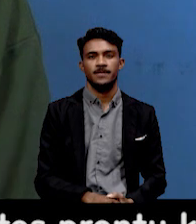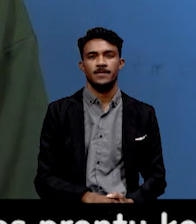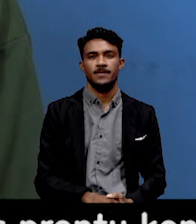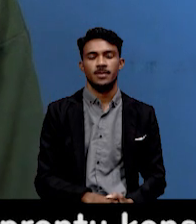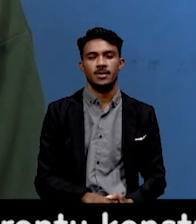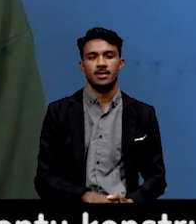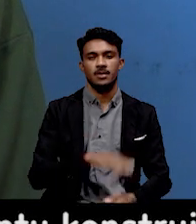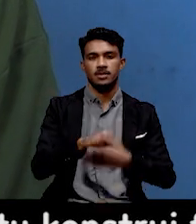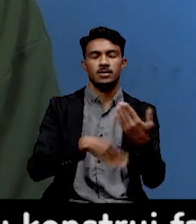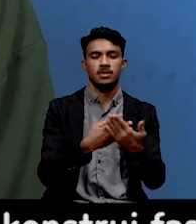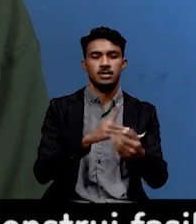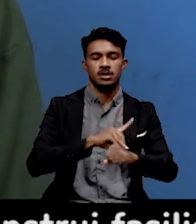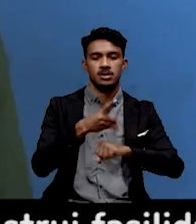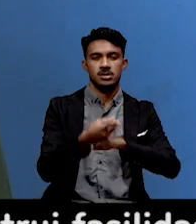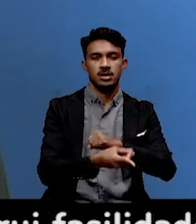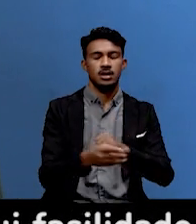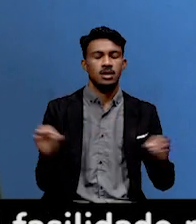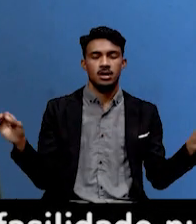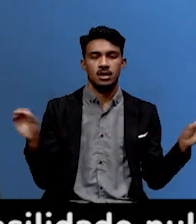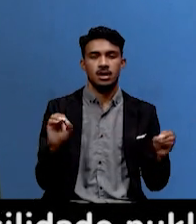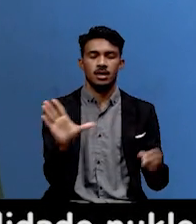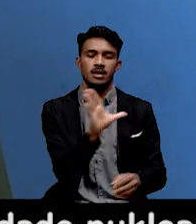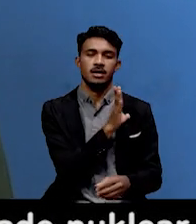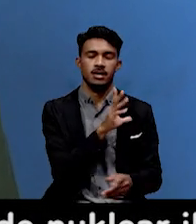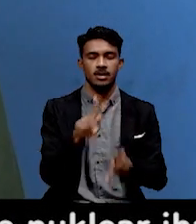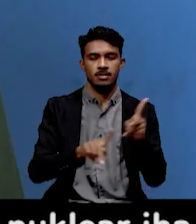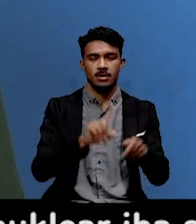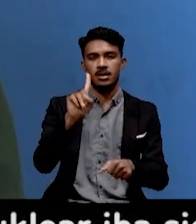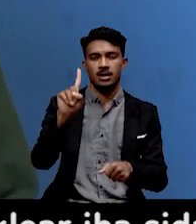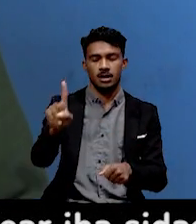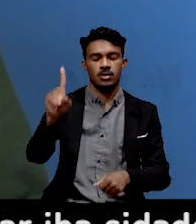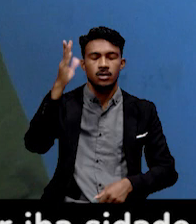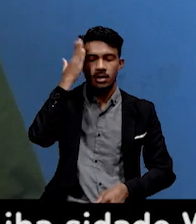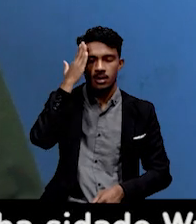buat disaster naturais ini nunggu kasih emaida atau hati ini